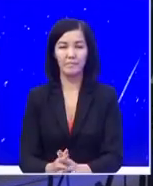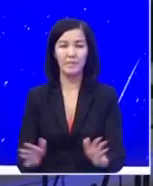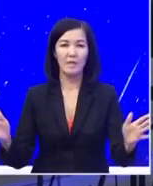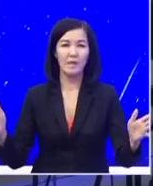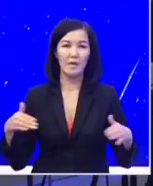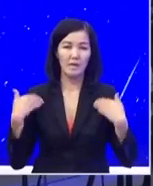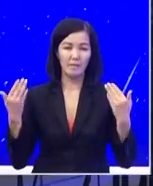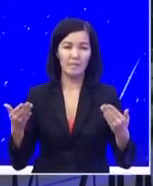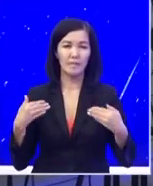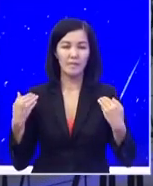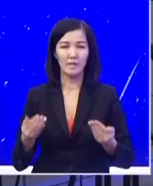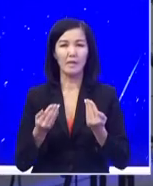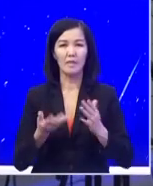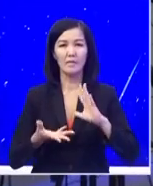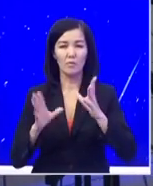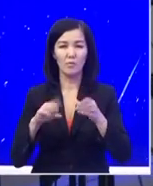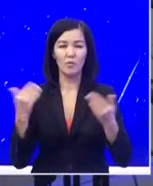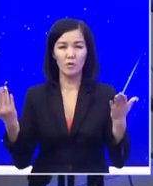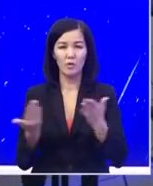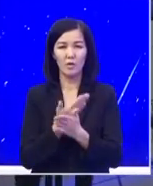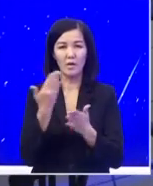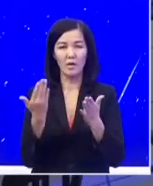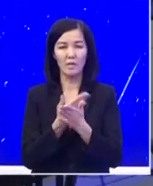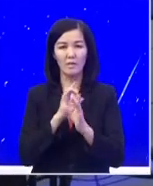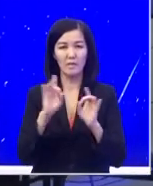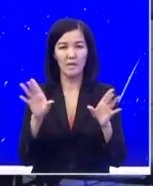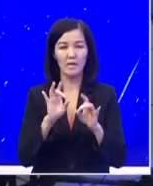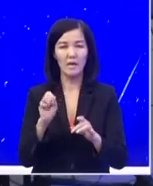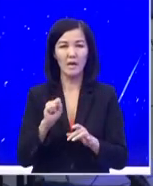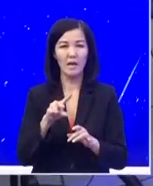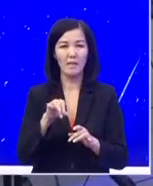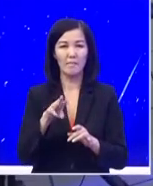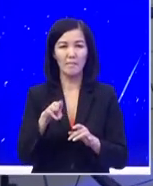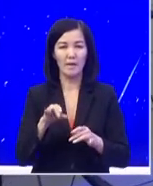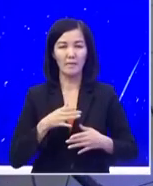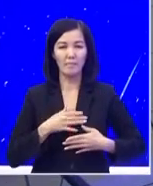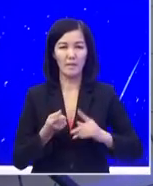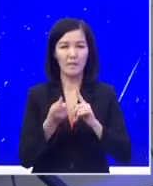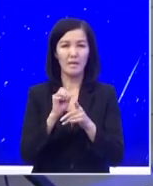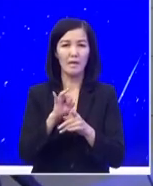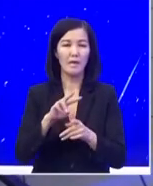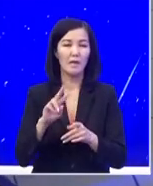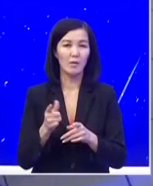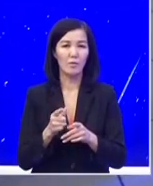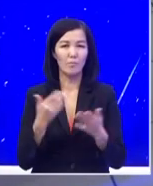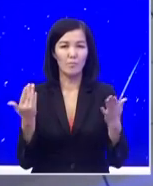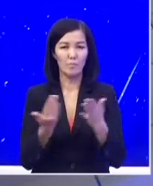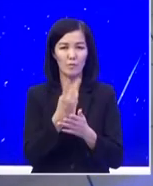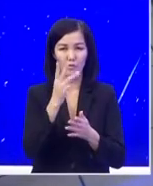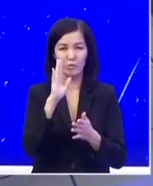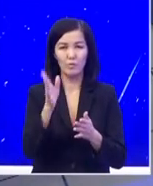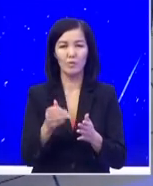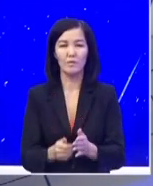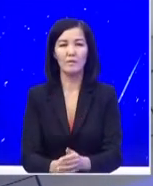Ассаламу алейкум, қадірменді көрермен, тікелей эфирде қорытынды жаңалықтар студияда Алмат Хамид, сурда аудармада Айгүл Жұмашқызы. Бүгінгі